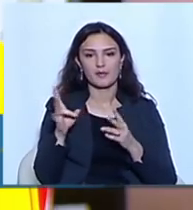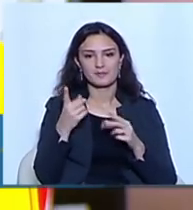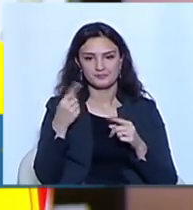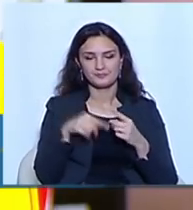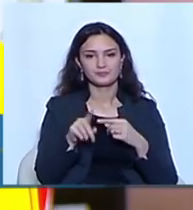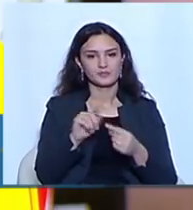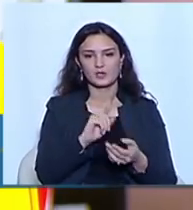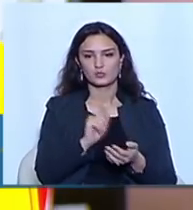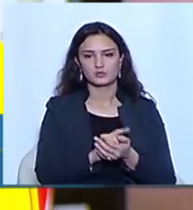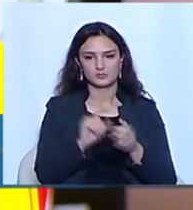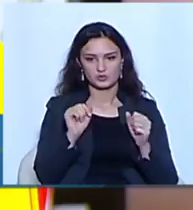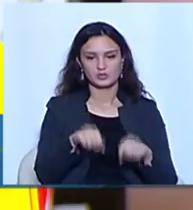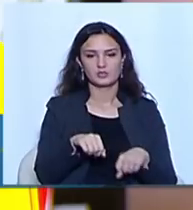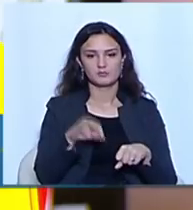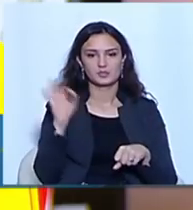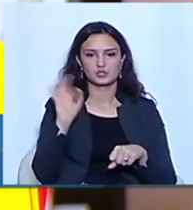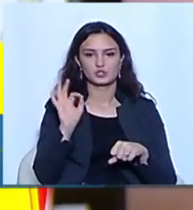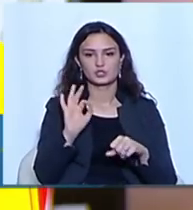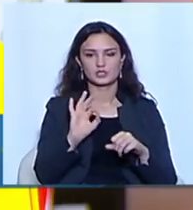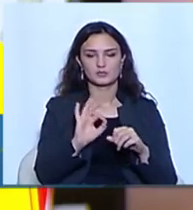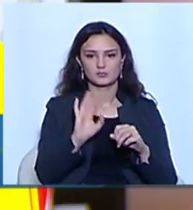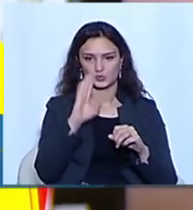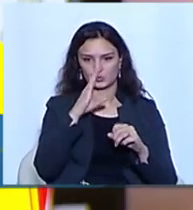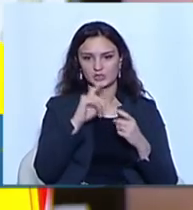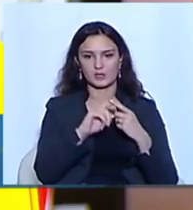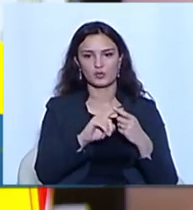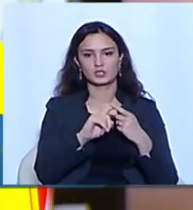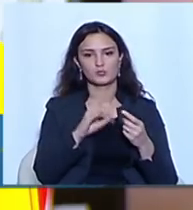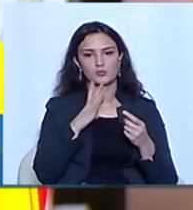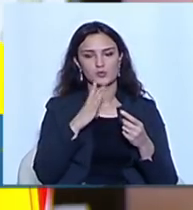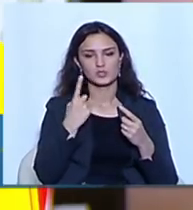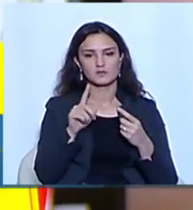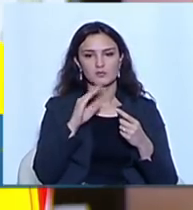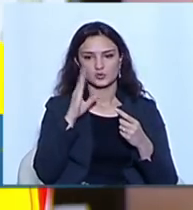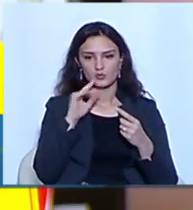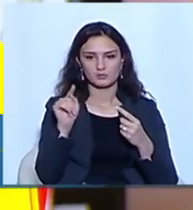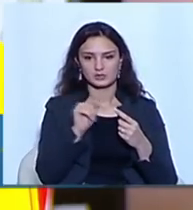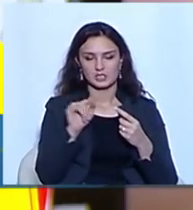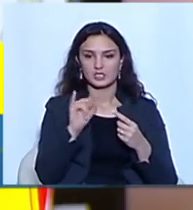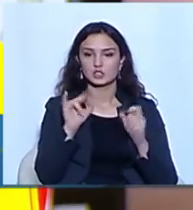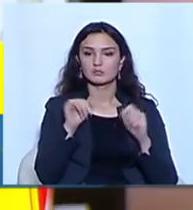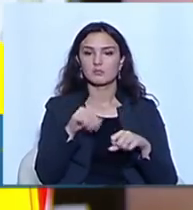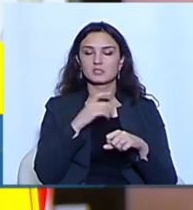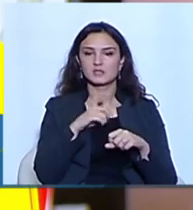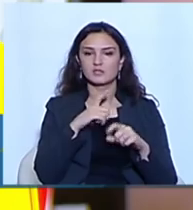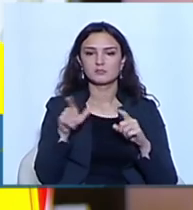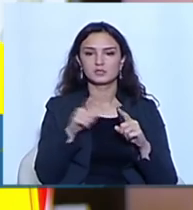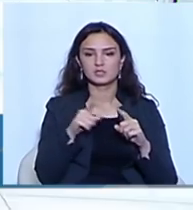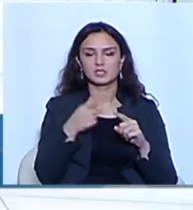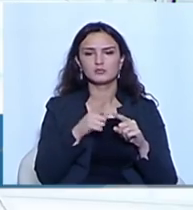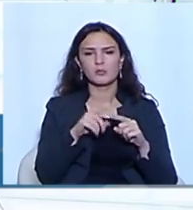იქიდან აუცილებლად შეიძლება ხშირად მტრული დამოკიდებულება იყოს სხვა მშობლიდან, ან შეიძლება მასწავლებლიდან, იმიტომ